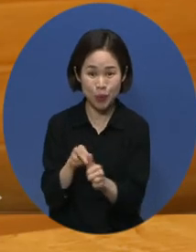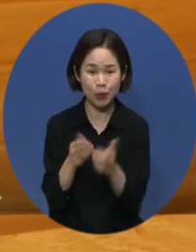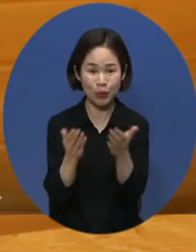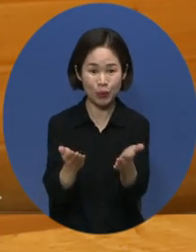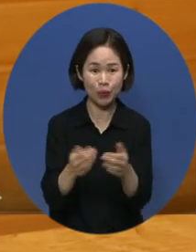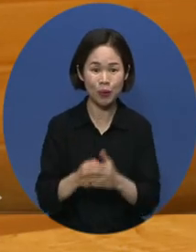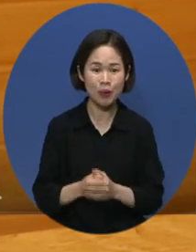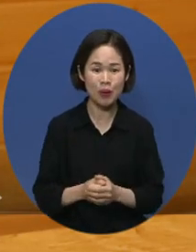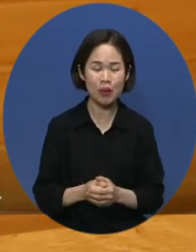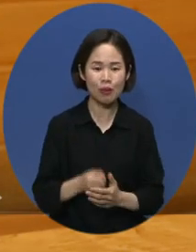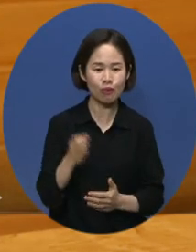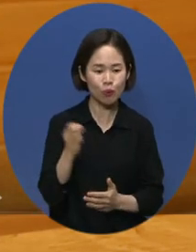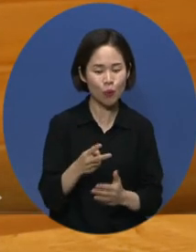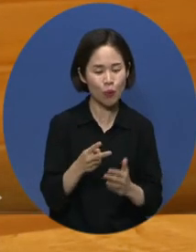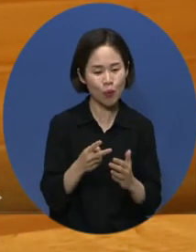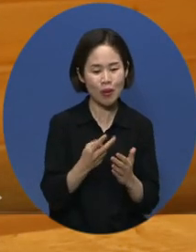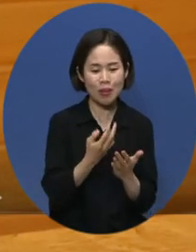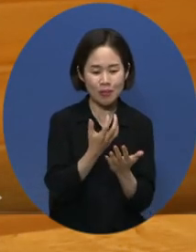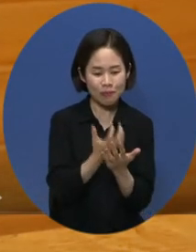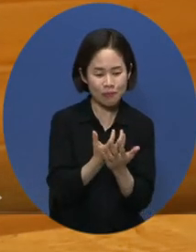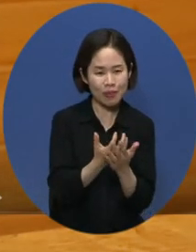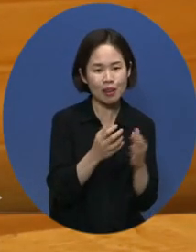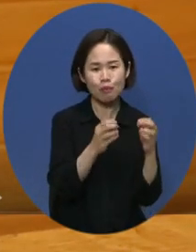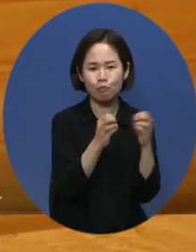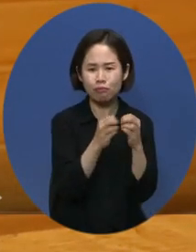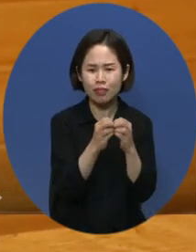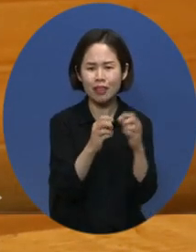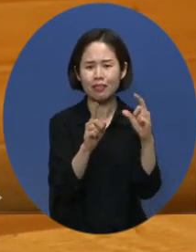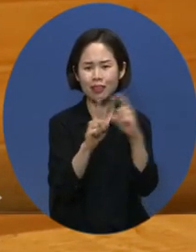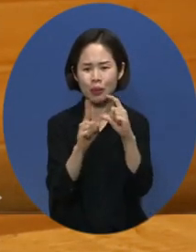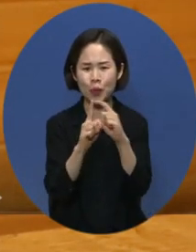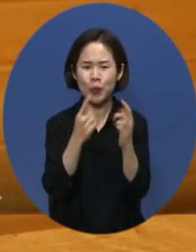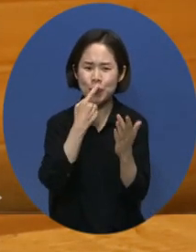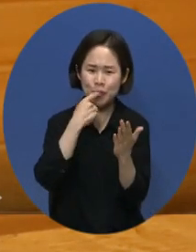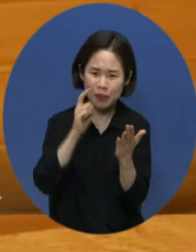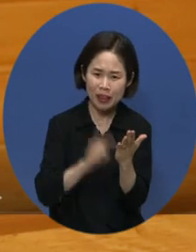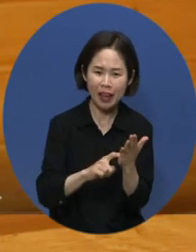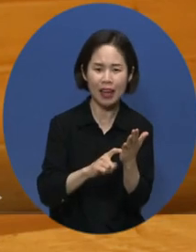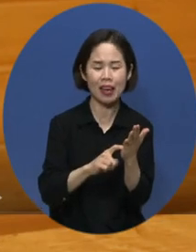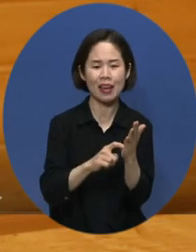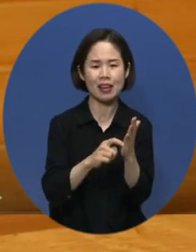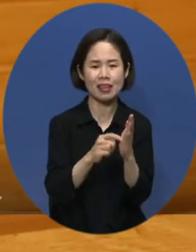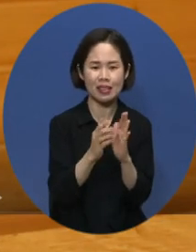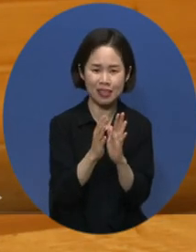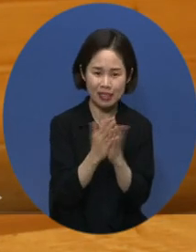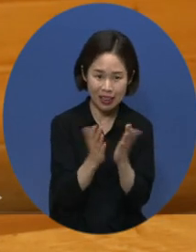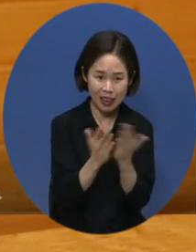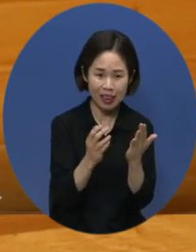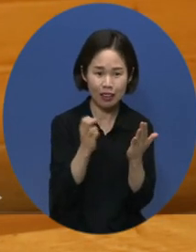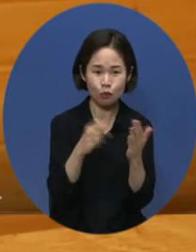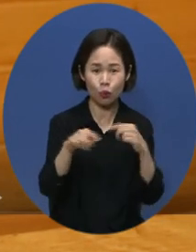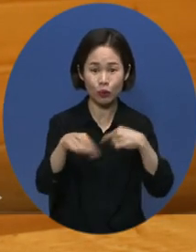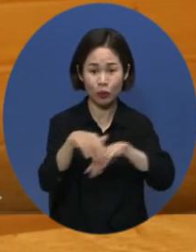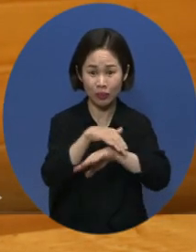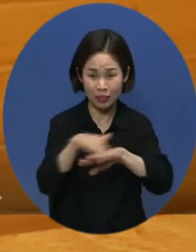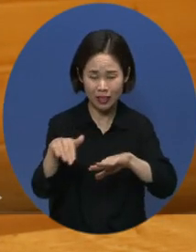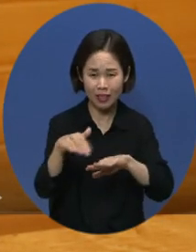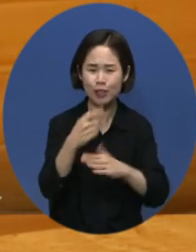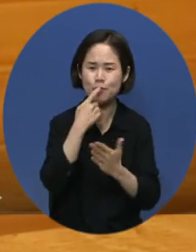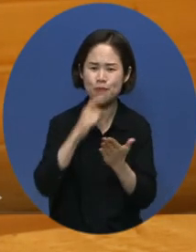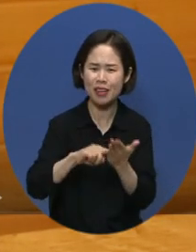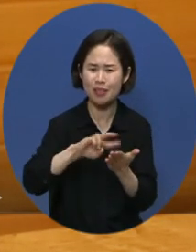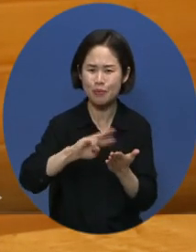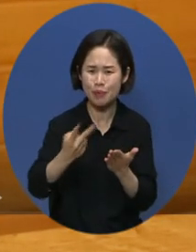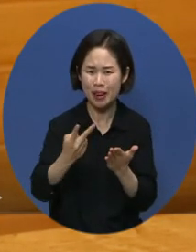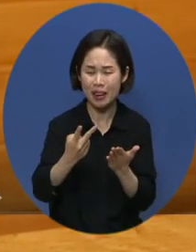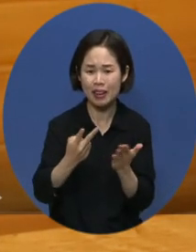수 있는 쉽게 제작된 글씨라든지 쉽게 제작된 책이라든지 또 쉽게 제작된 정책이라든지 이분들이